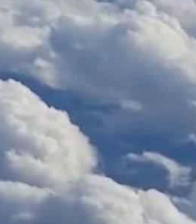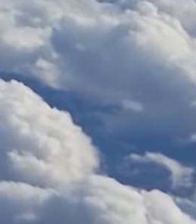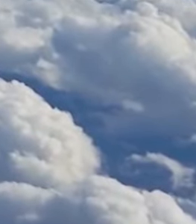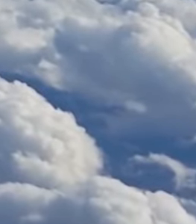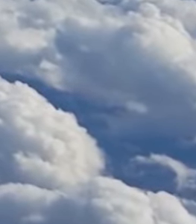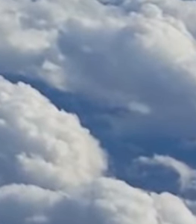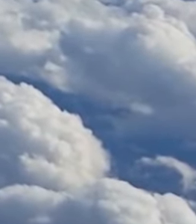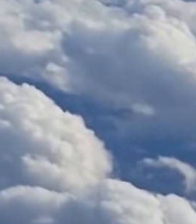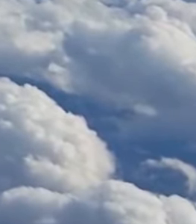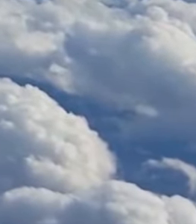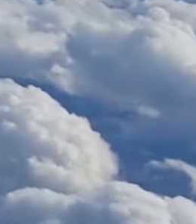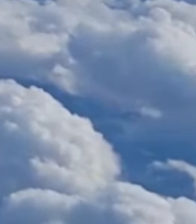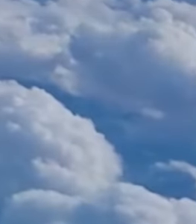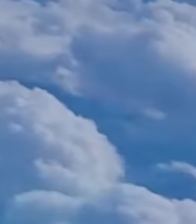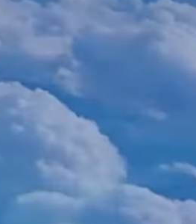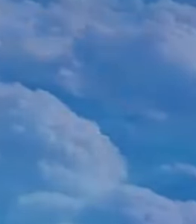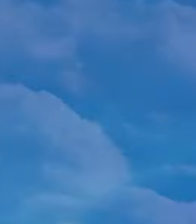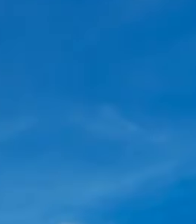기대합니다